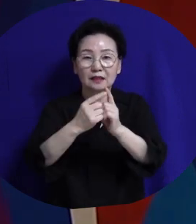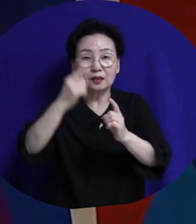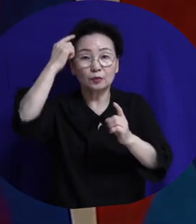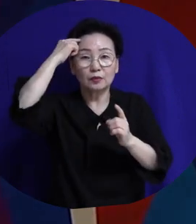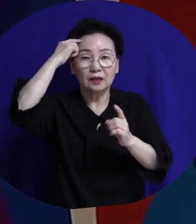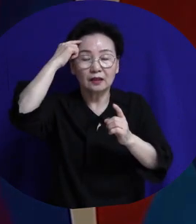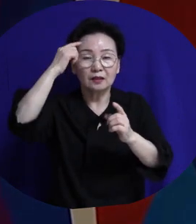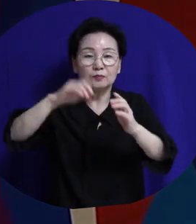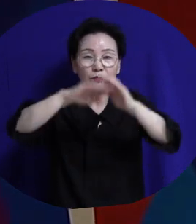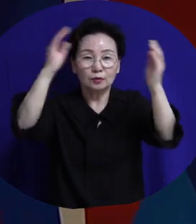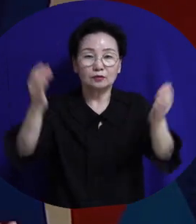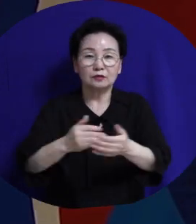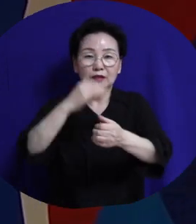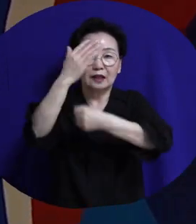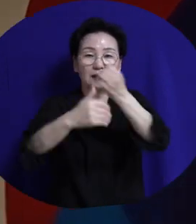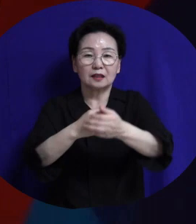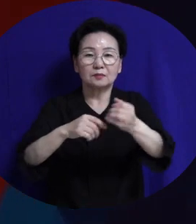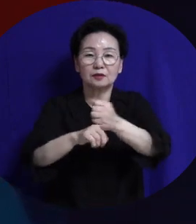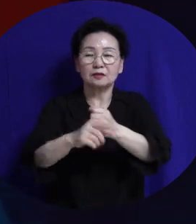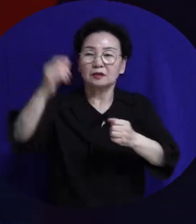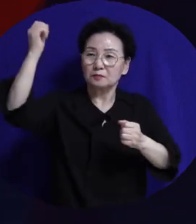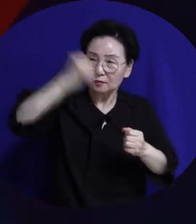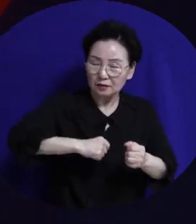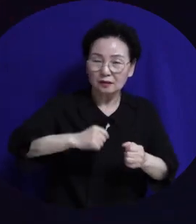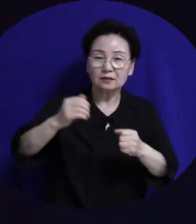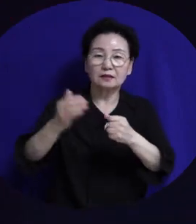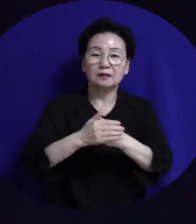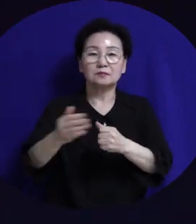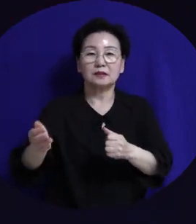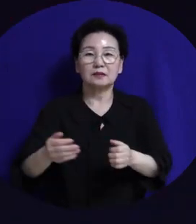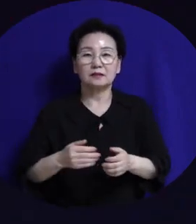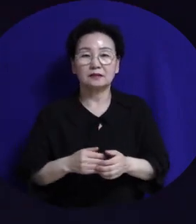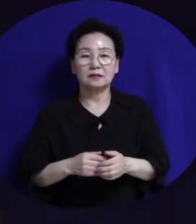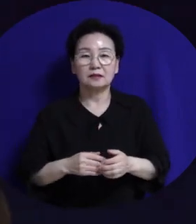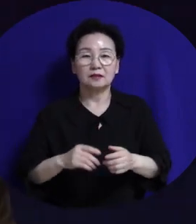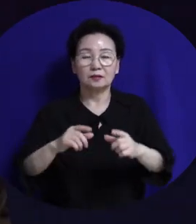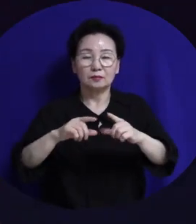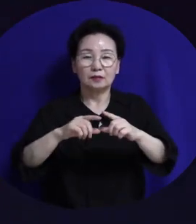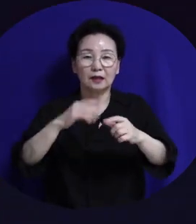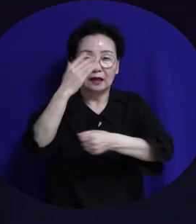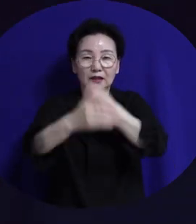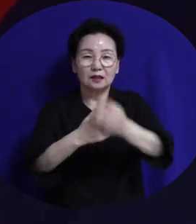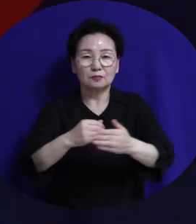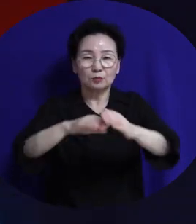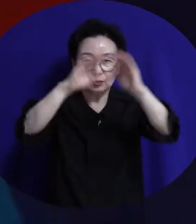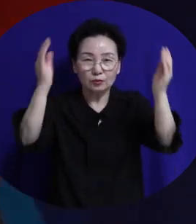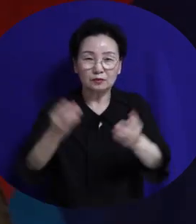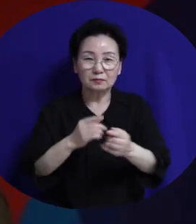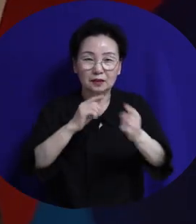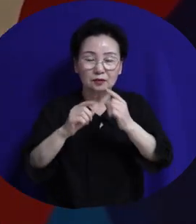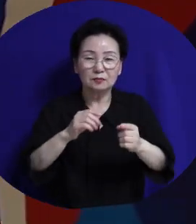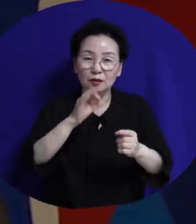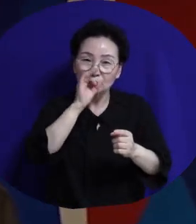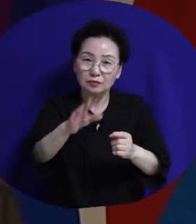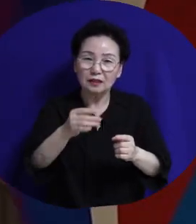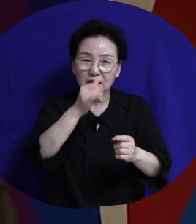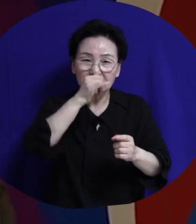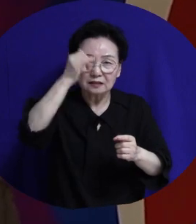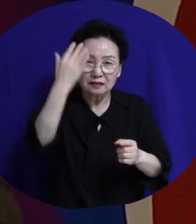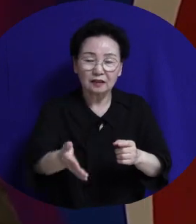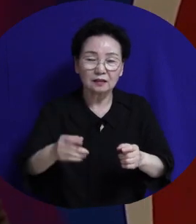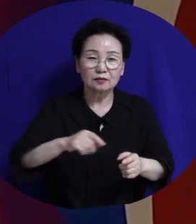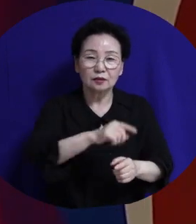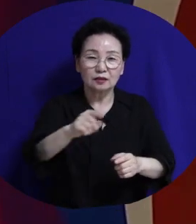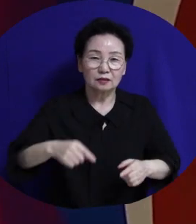다 하나님의 일에 역행했고 하나님의 말씀에 불순종했기 때문이다. 대저 하나님의 모든 말씀이 능치 못할 일이 있겠느냐?